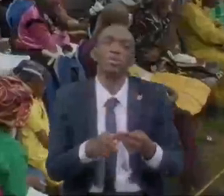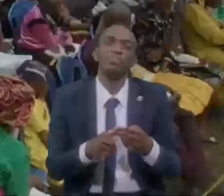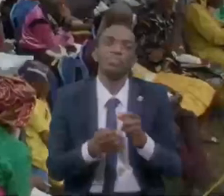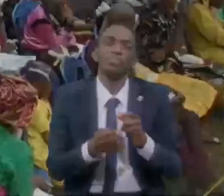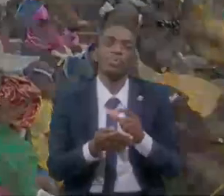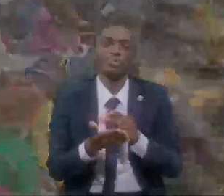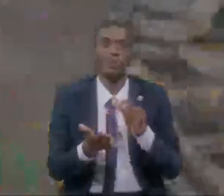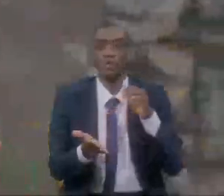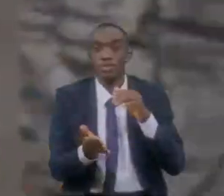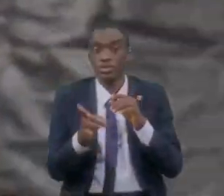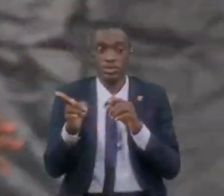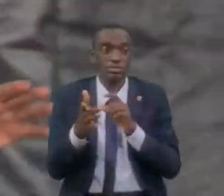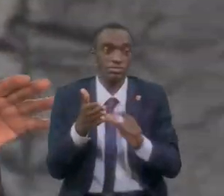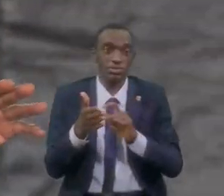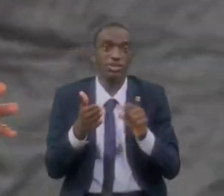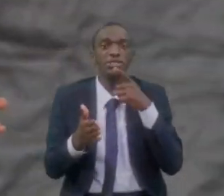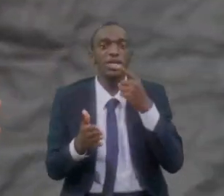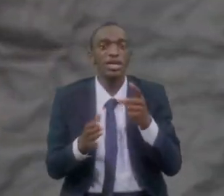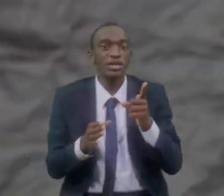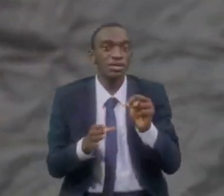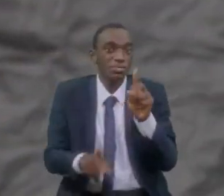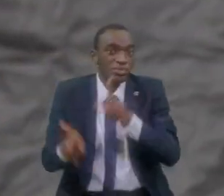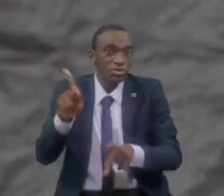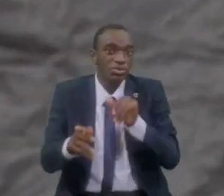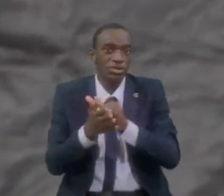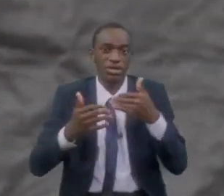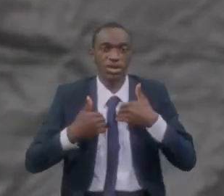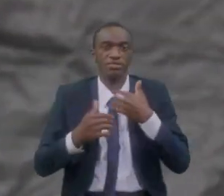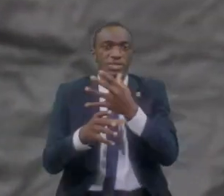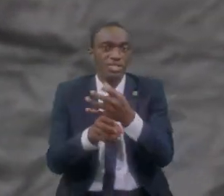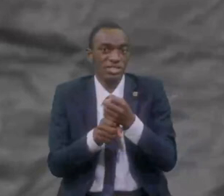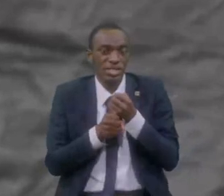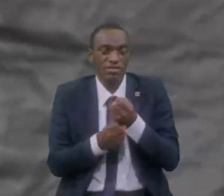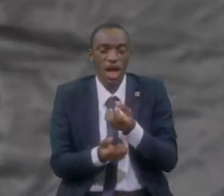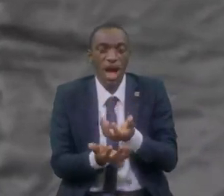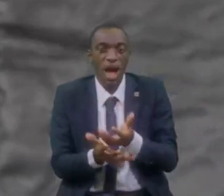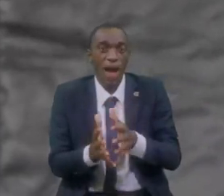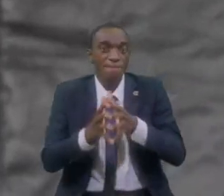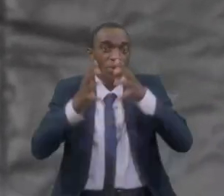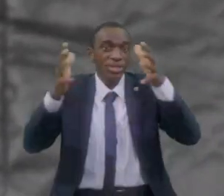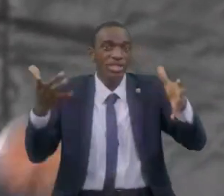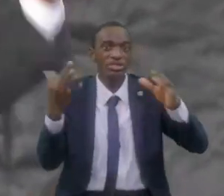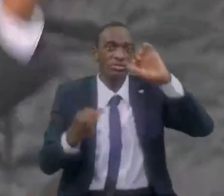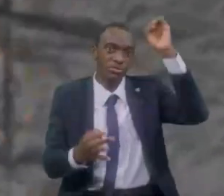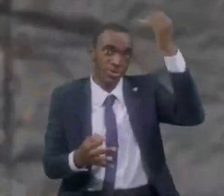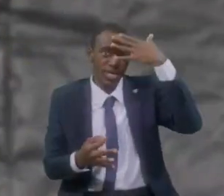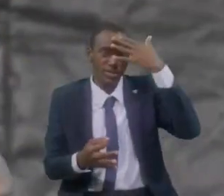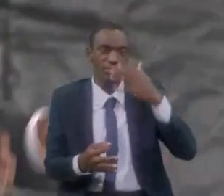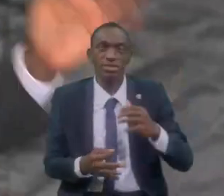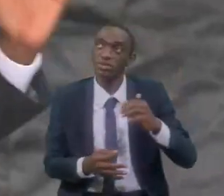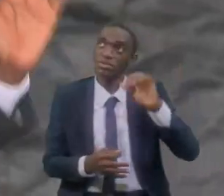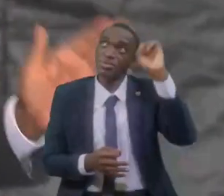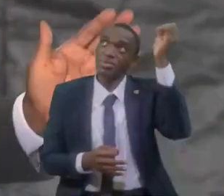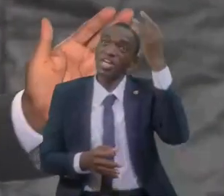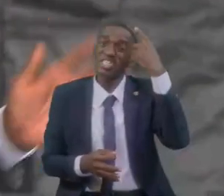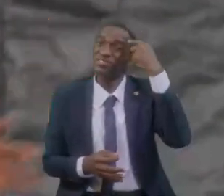Il dit, ceux qui ont reçu l'abondance de la grâce pour le salut,